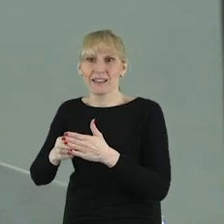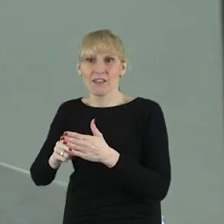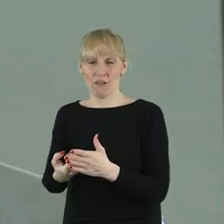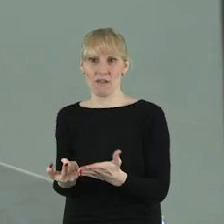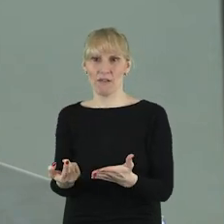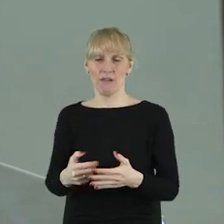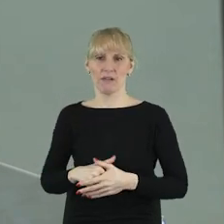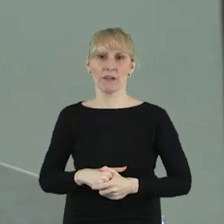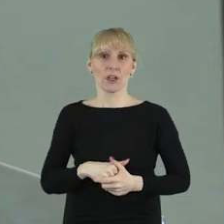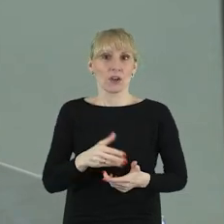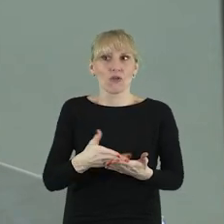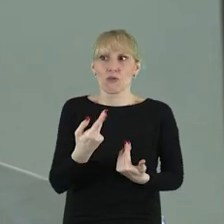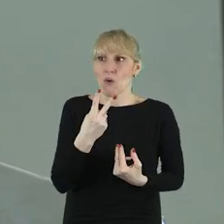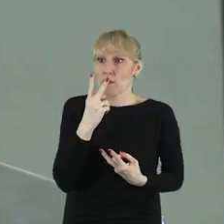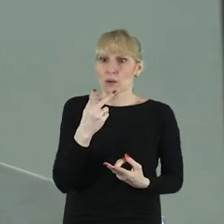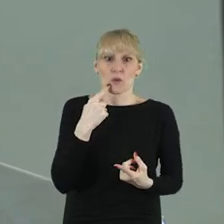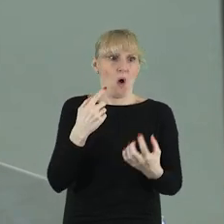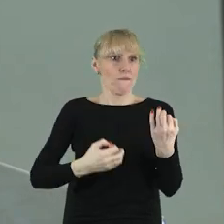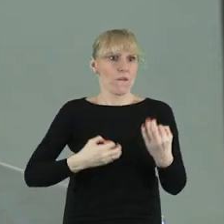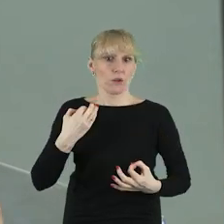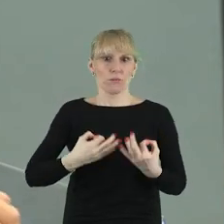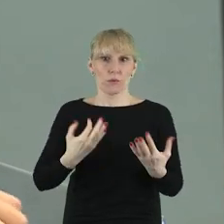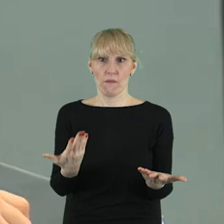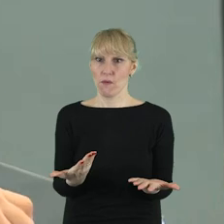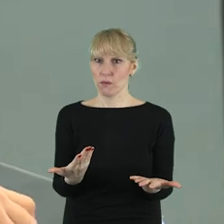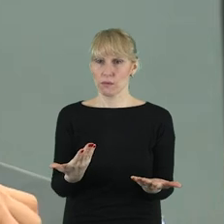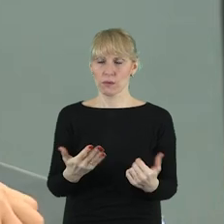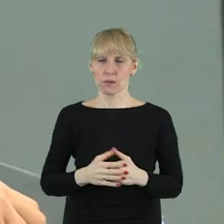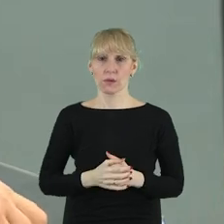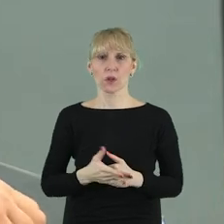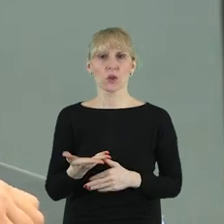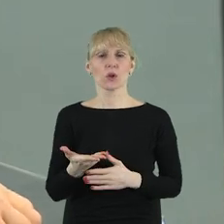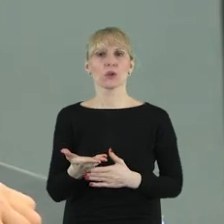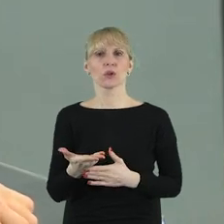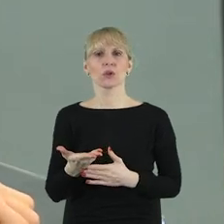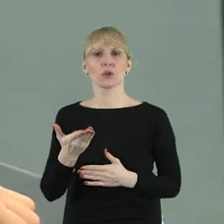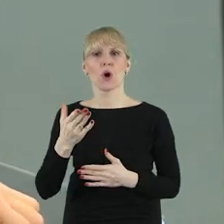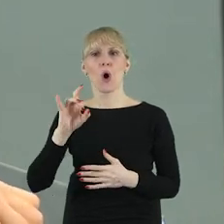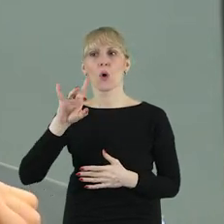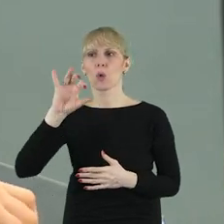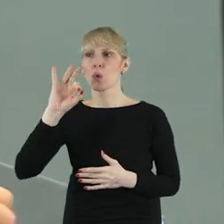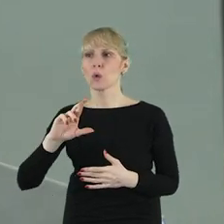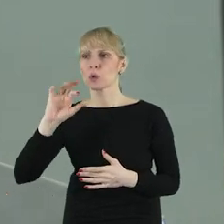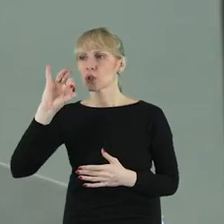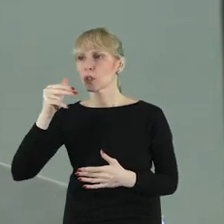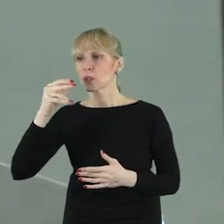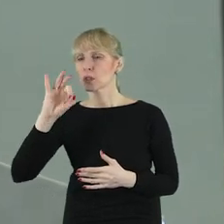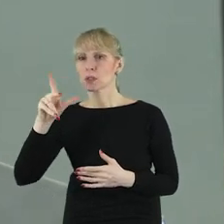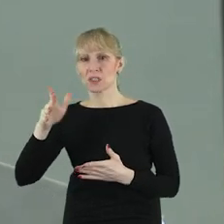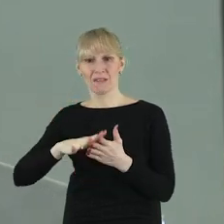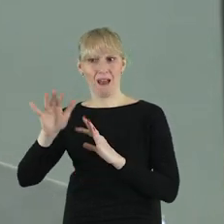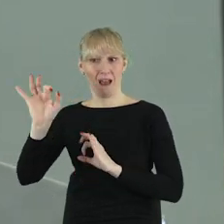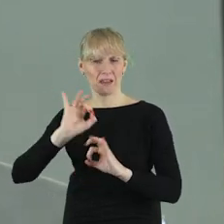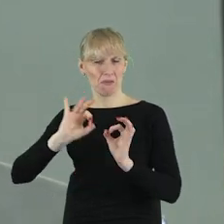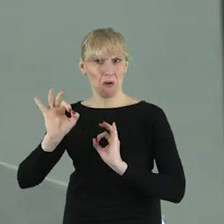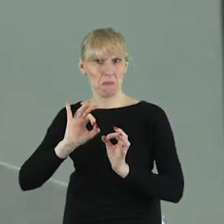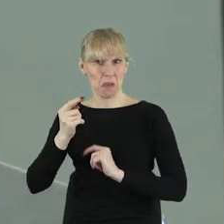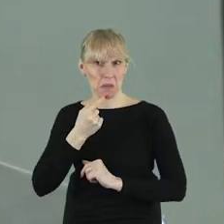ogromne kontrowersje i żałuję, że ta zdawkowa informacja pana marszałka Głuczyńskiego i brak